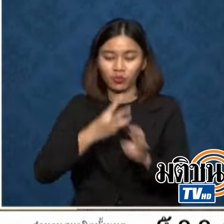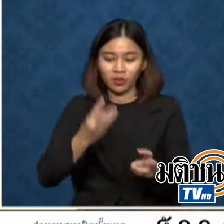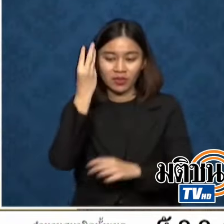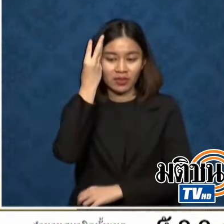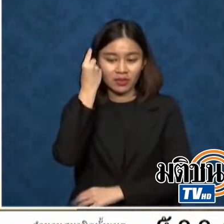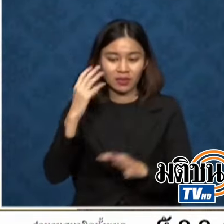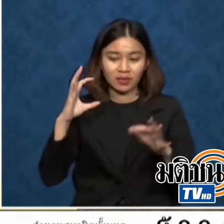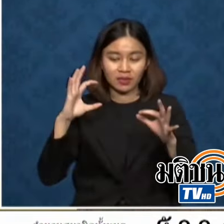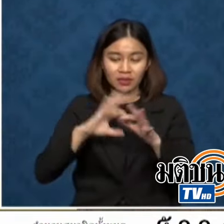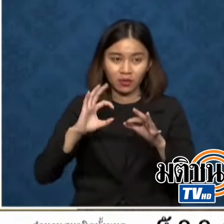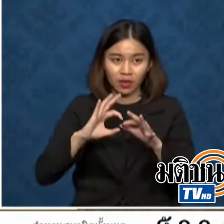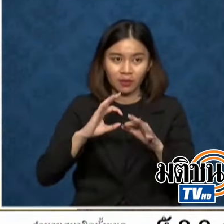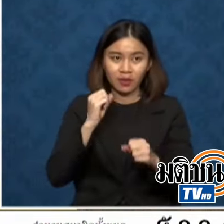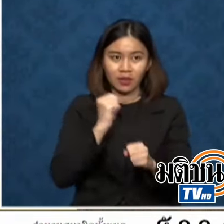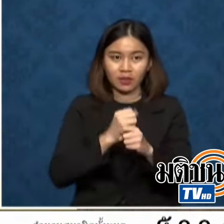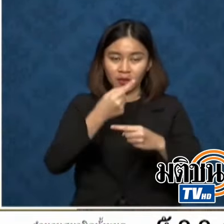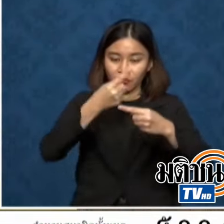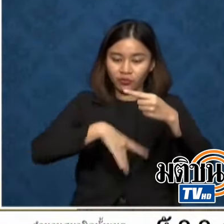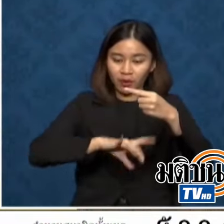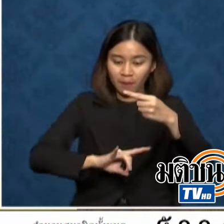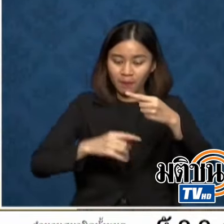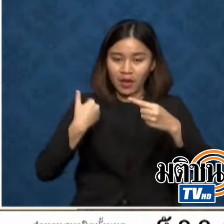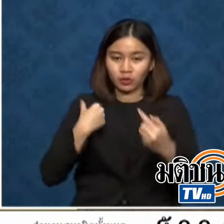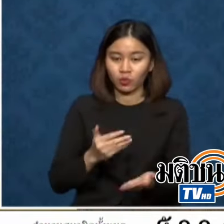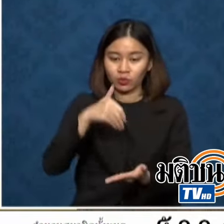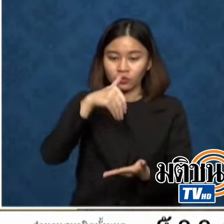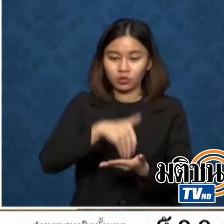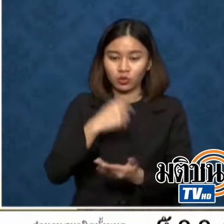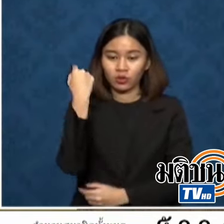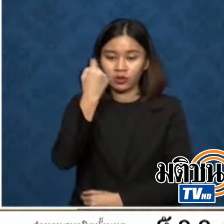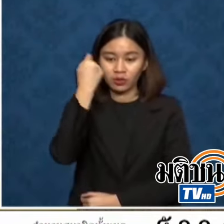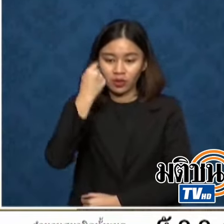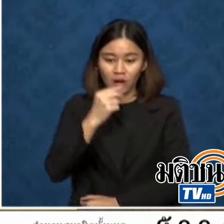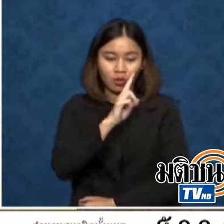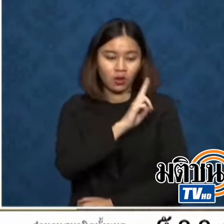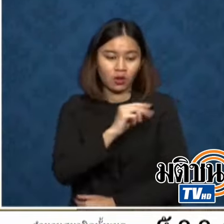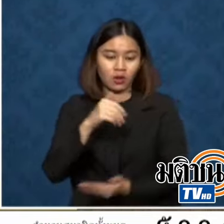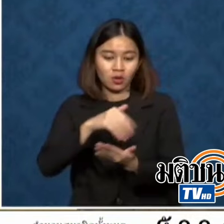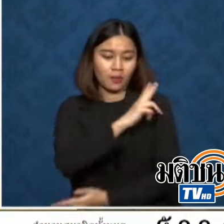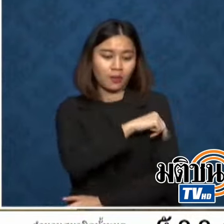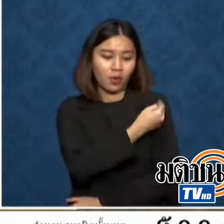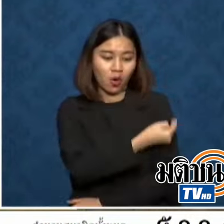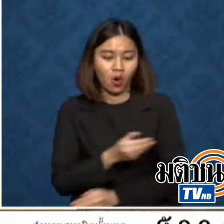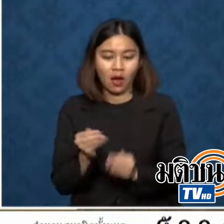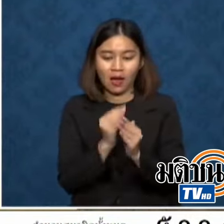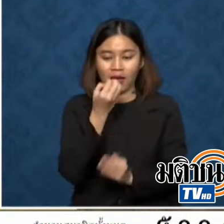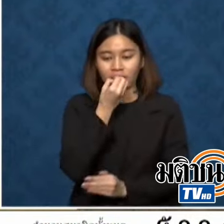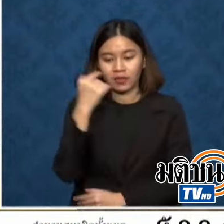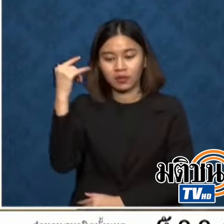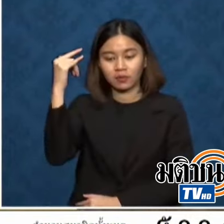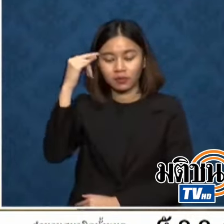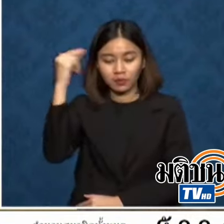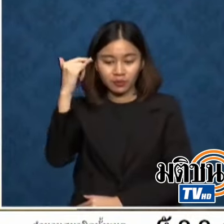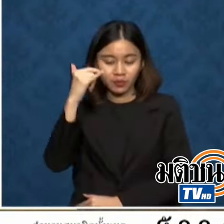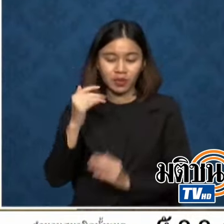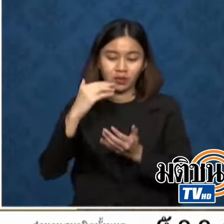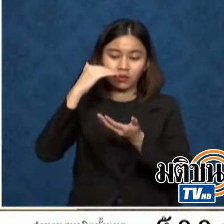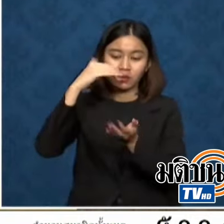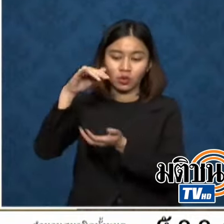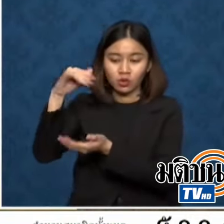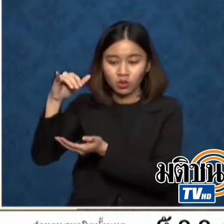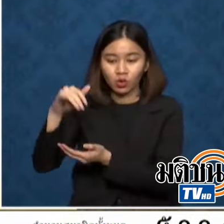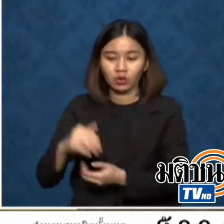ในเรื่องการแปทำทั้ง 8ัพนั้นไม่ว่าจะเป็นัการท่องเที่ยวัพการแพทย์ัพอาหารับการบินับขนส่ง